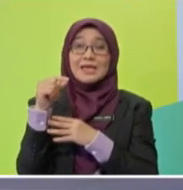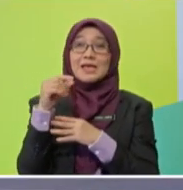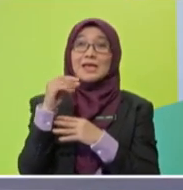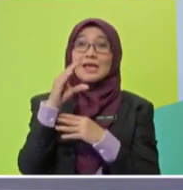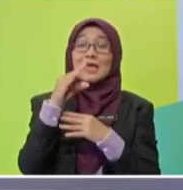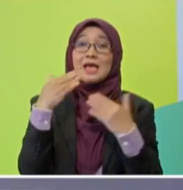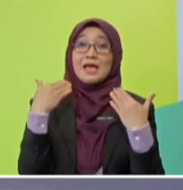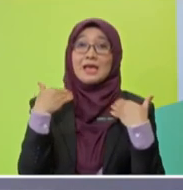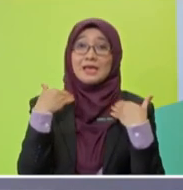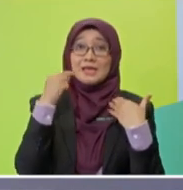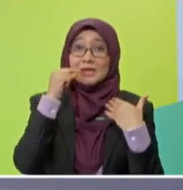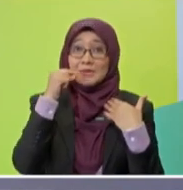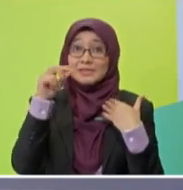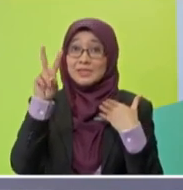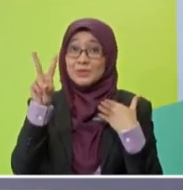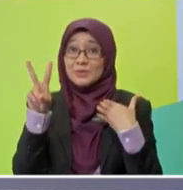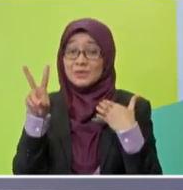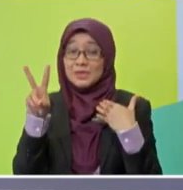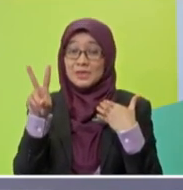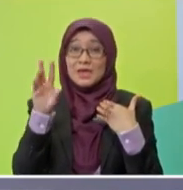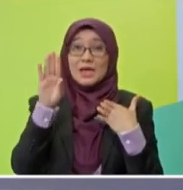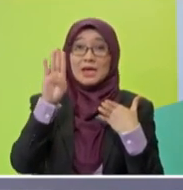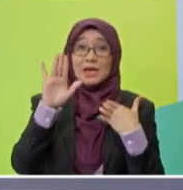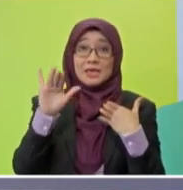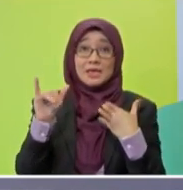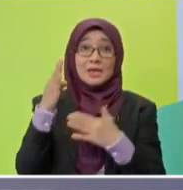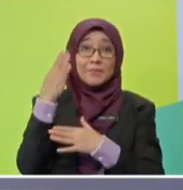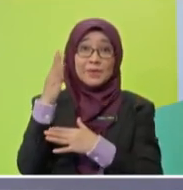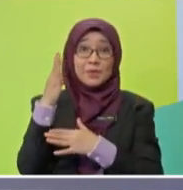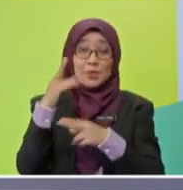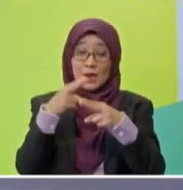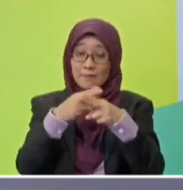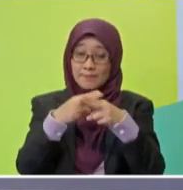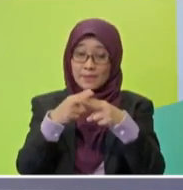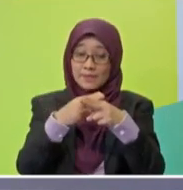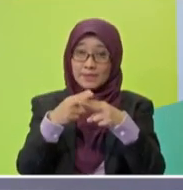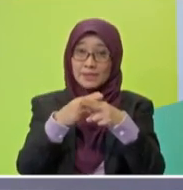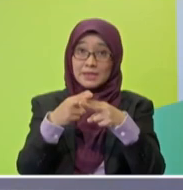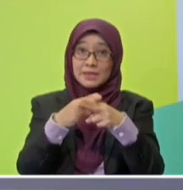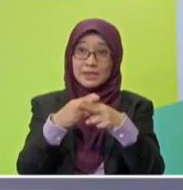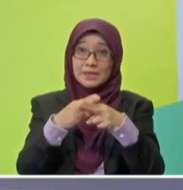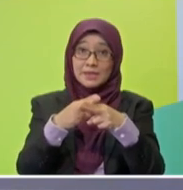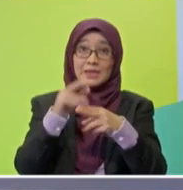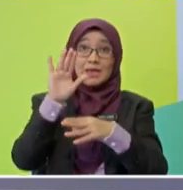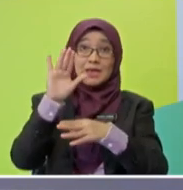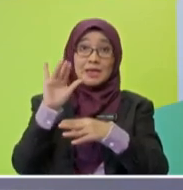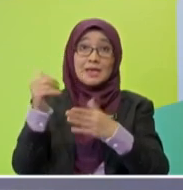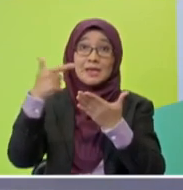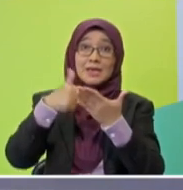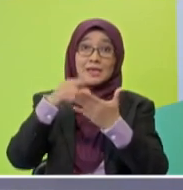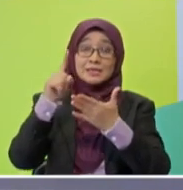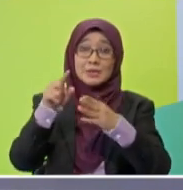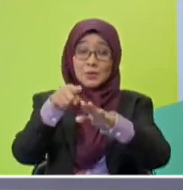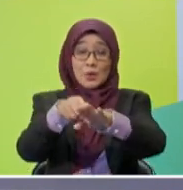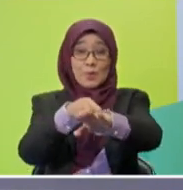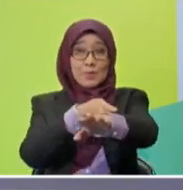mekanika jadi lensa yang biru Ini pendek sekali ini panjang pendek